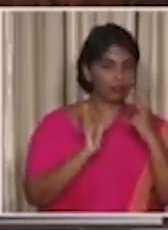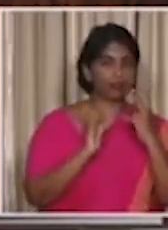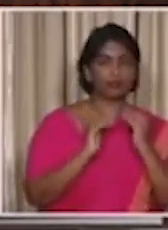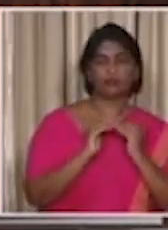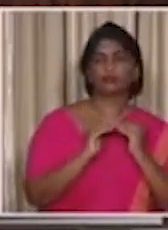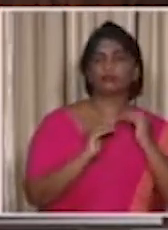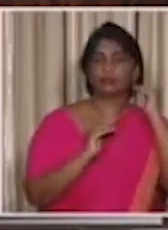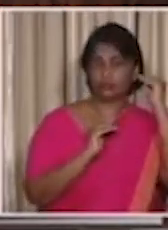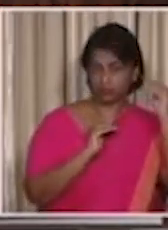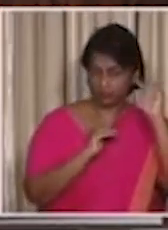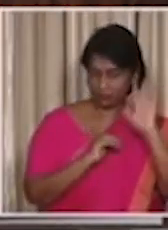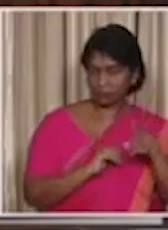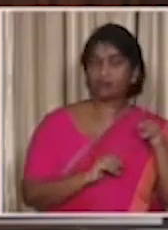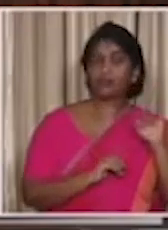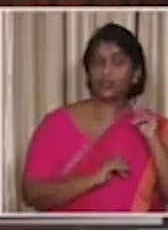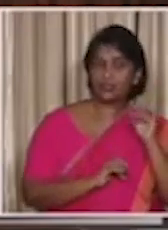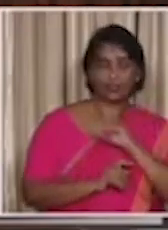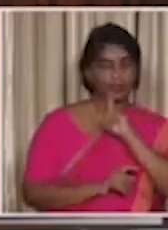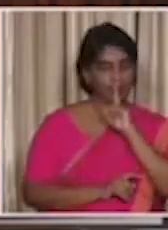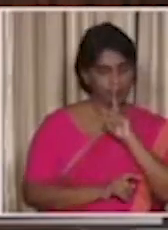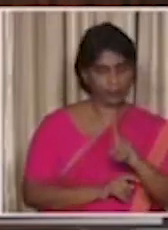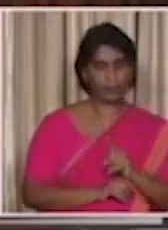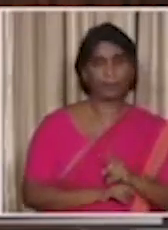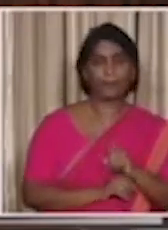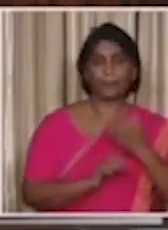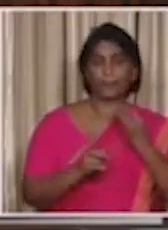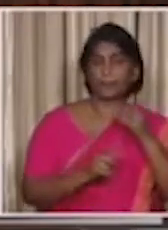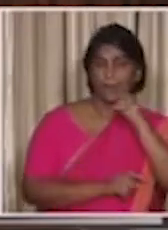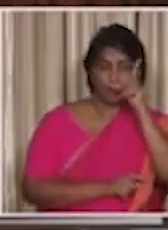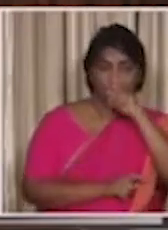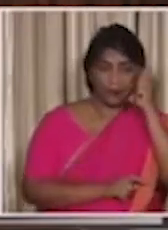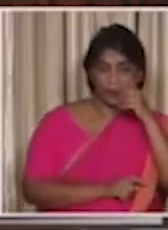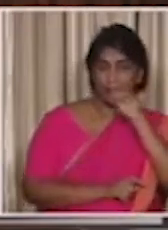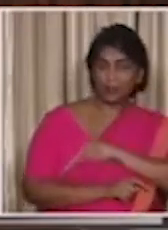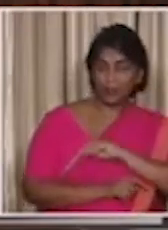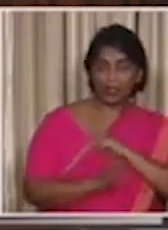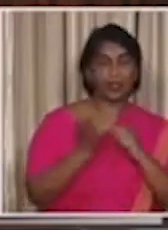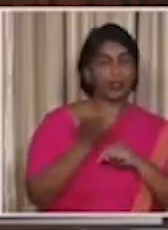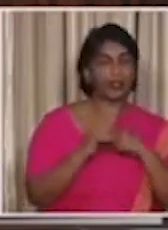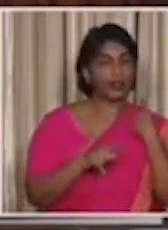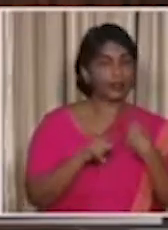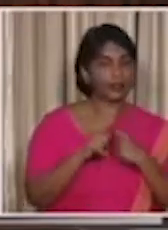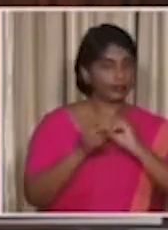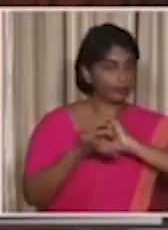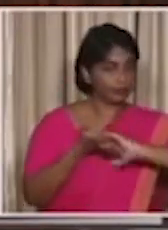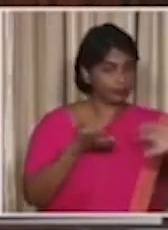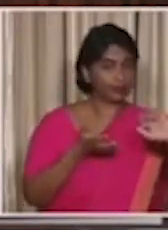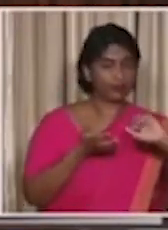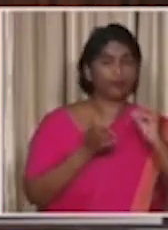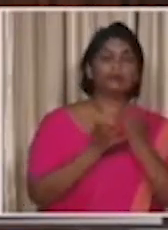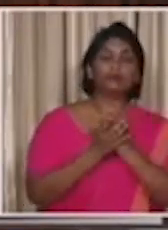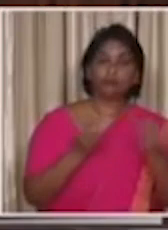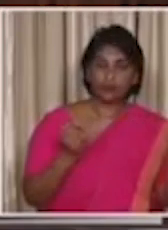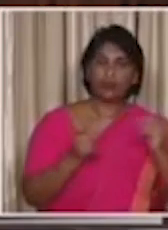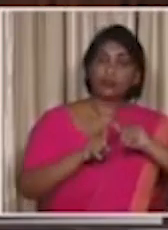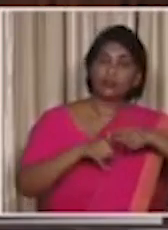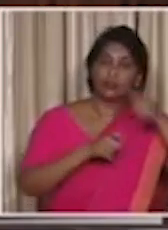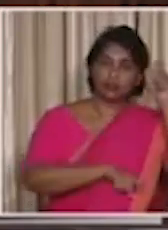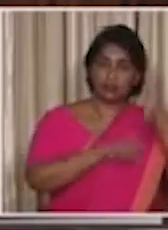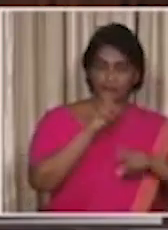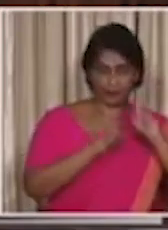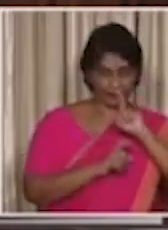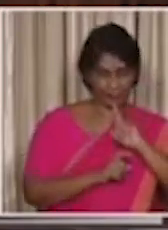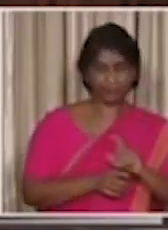ඉහළ නැංවිය යුතු බව සමහරු කියනවා. උපයන විට ගෙවීමේ බදු ක්‍රමය අහෝසි කළ යුතු බව තවත් සමහරු